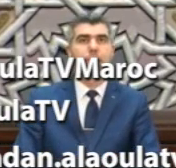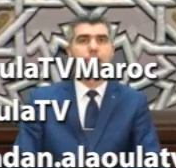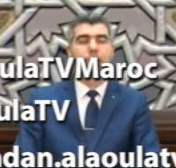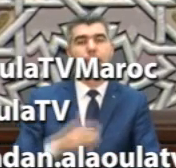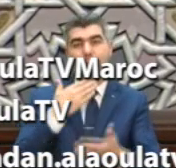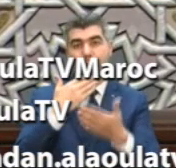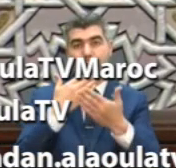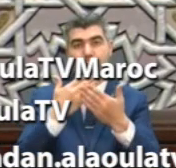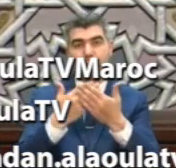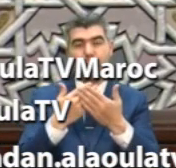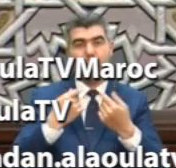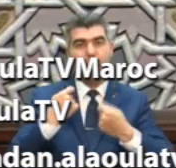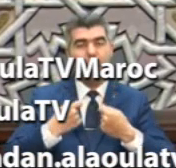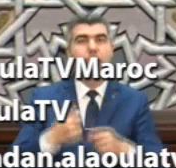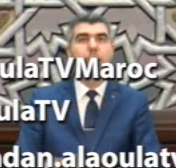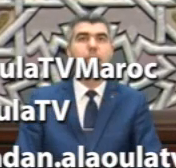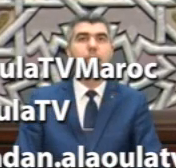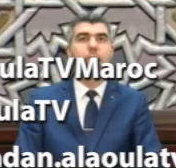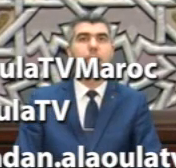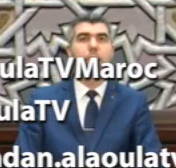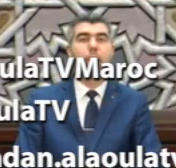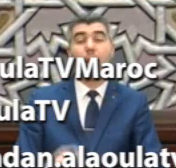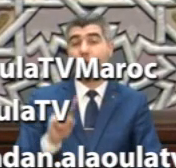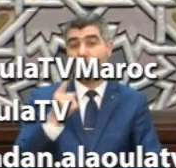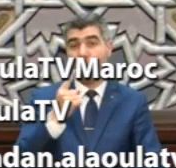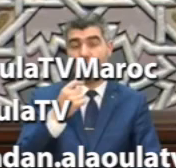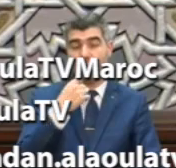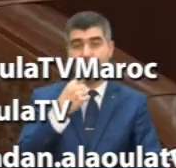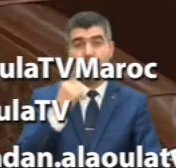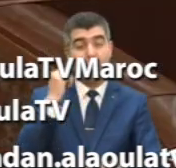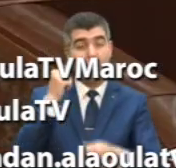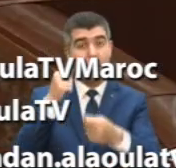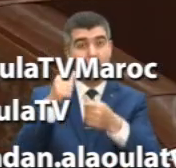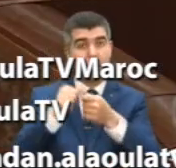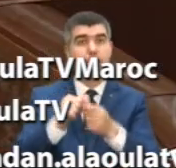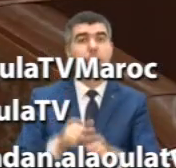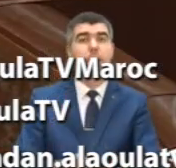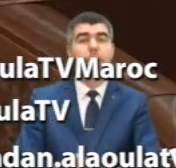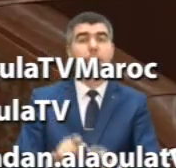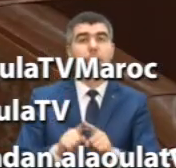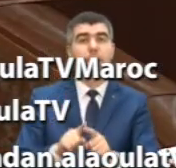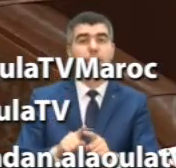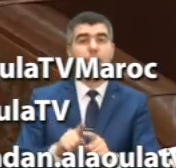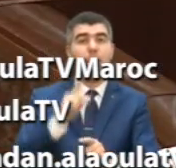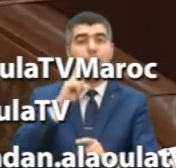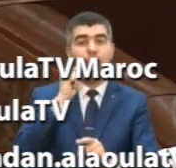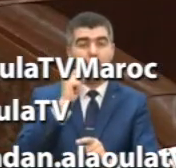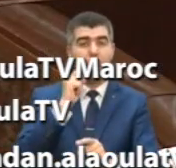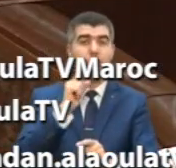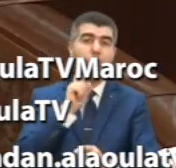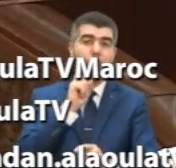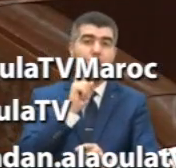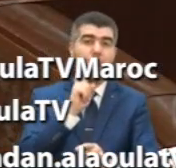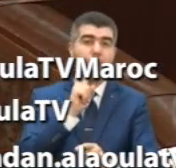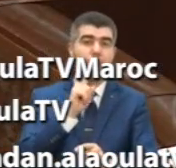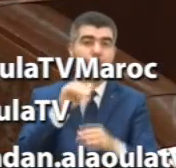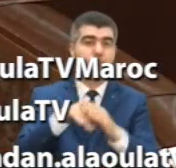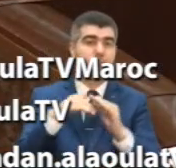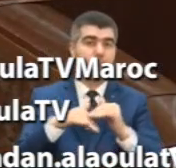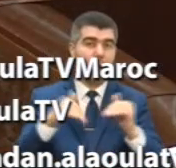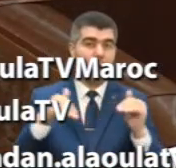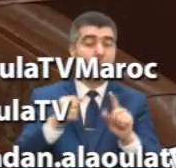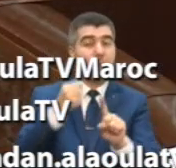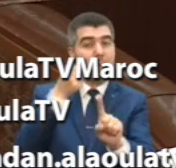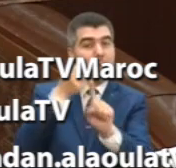شكرا السيدة الرئيسة. أولا بغيت نأكد بأن ما تفضل به السيد النائب والسيدة النائبة هو ما كان شغلوا